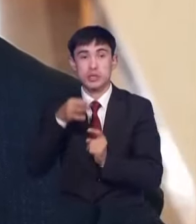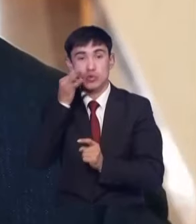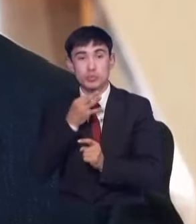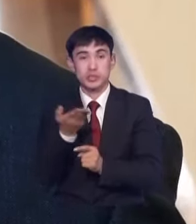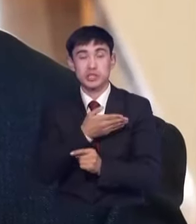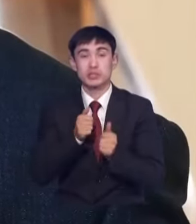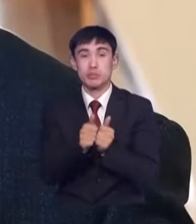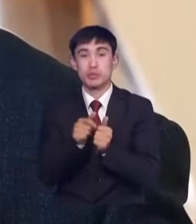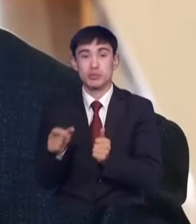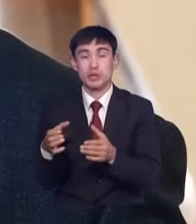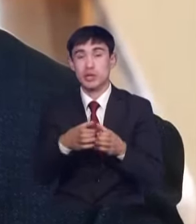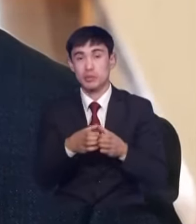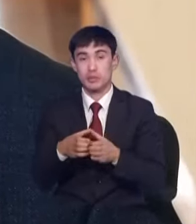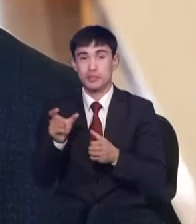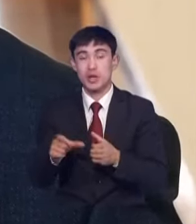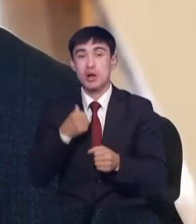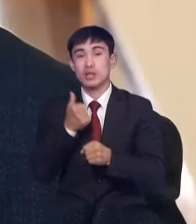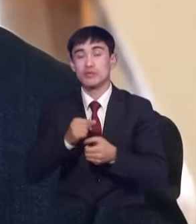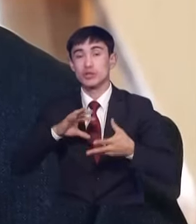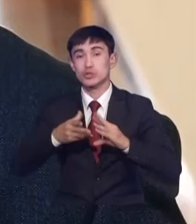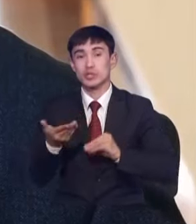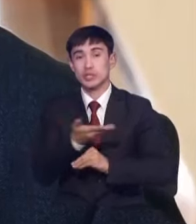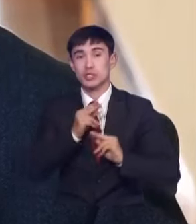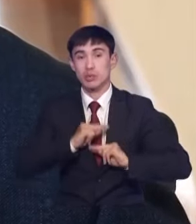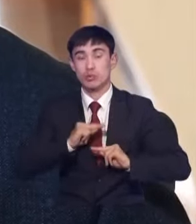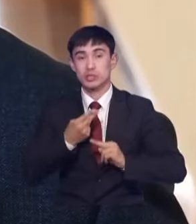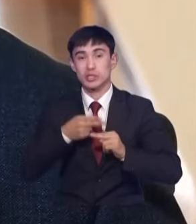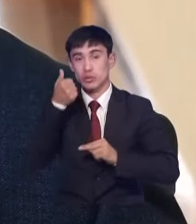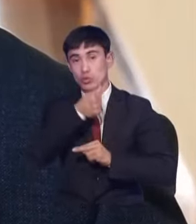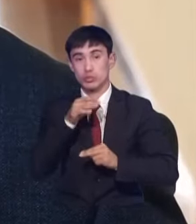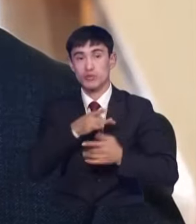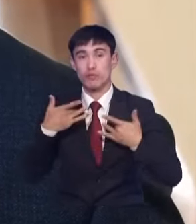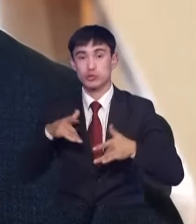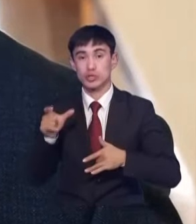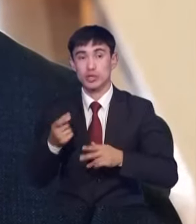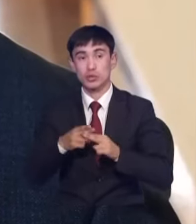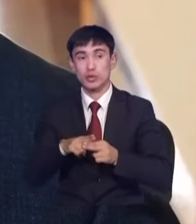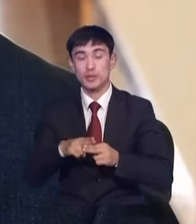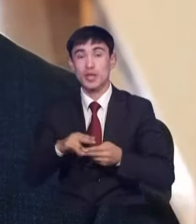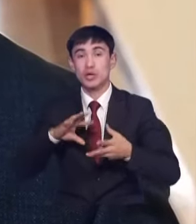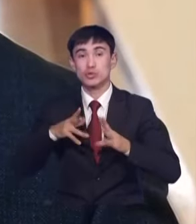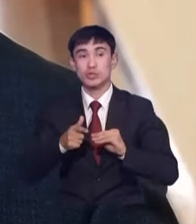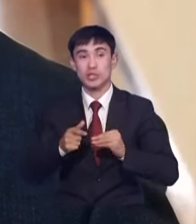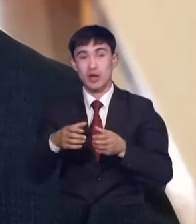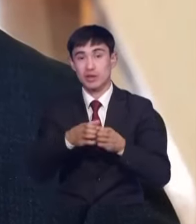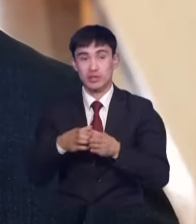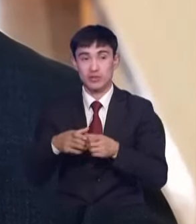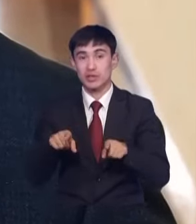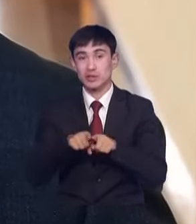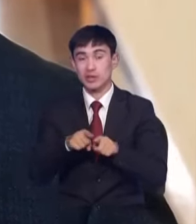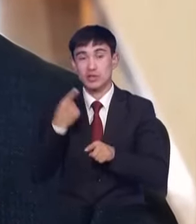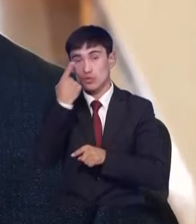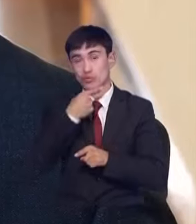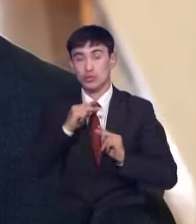с нашими партнёрами И коллегами Одним из главных результатов нашей работы за этот год стал выпускник который является результатом как коллективного так и